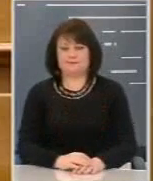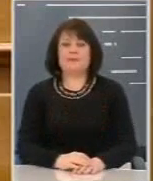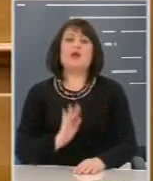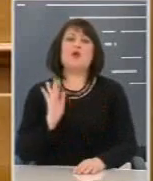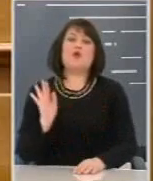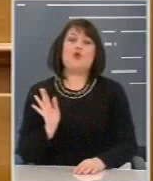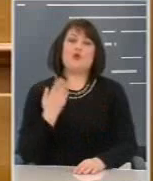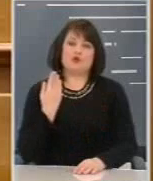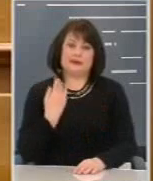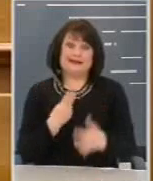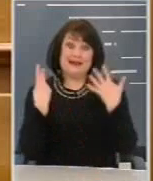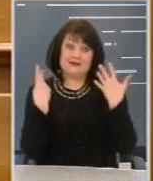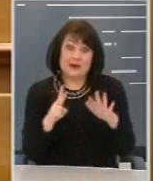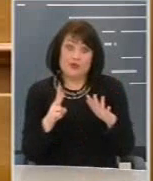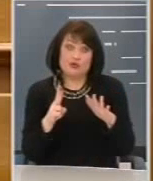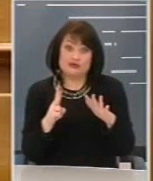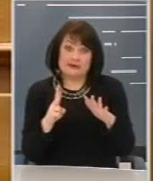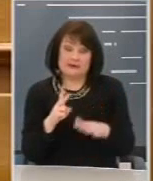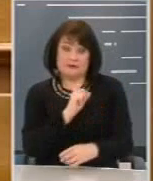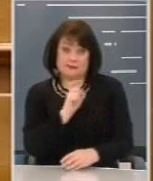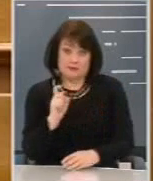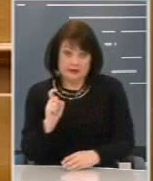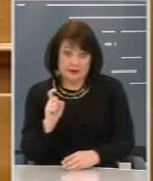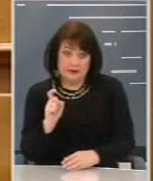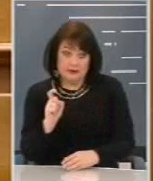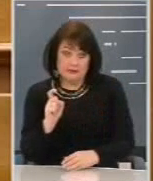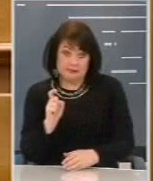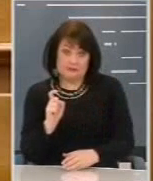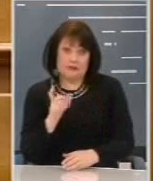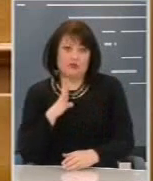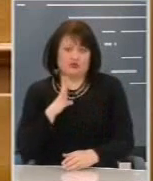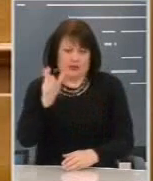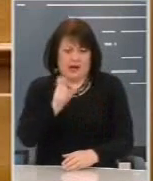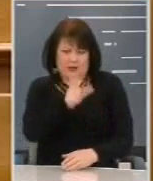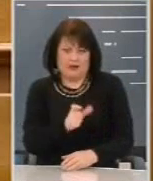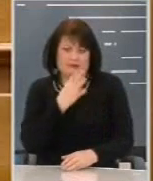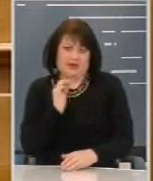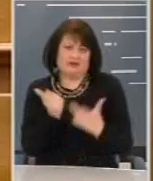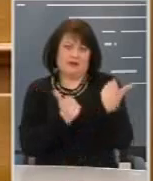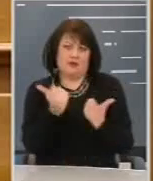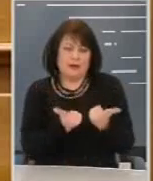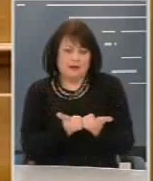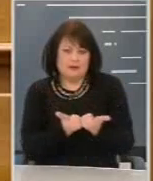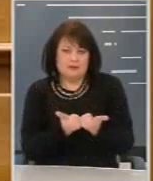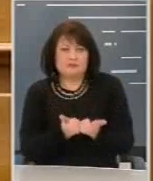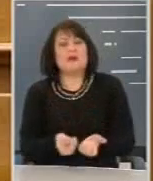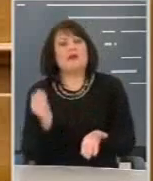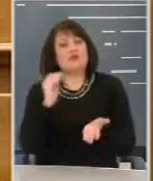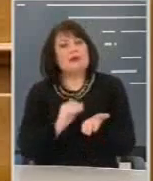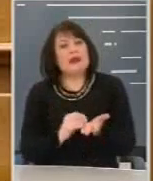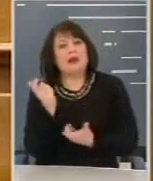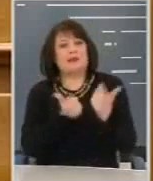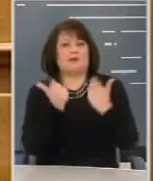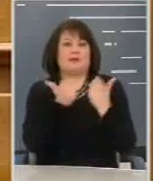δύο μεγάλα κόμματα 700 περίπου 680 εκατομμύρια επιχορηγήσεις από τον Έλληνα φορολογούμενο και συγχρόνως έχεις πάρει εκατοντάδες εκατομμύρια δάνεια,